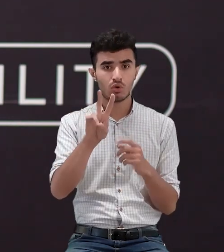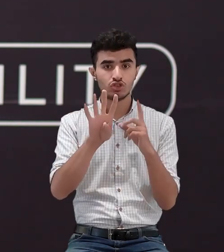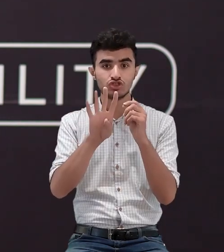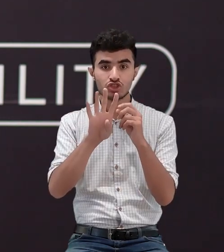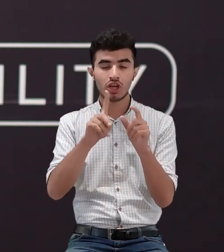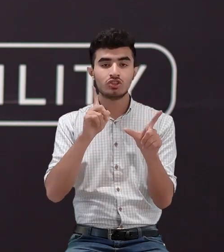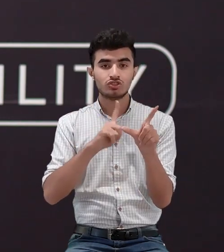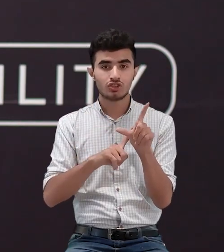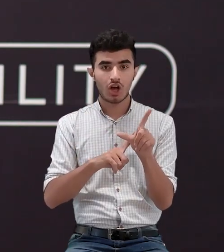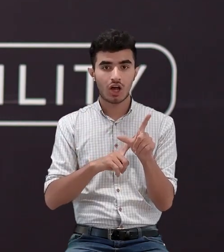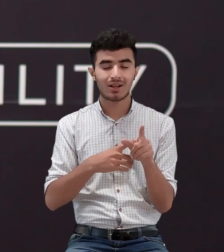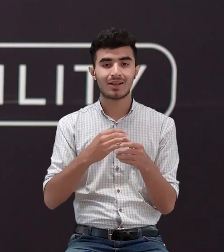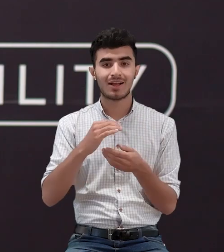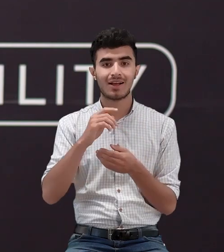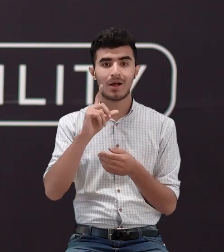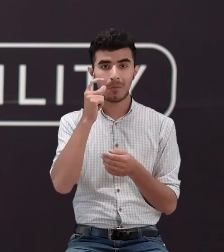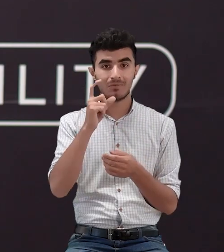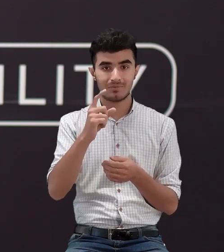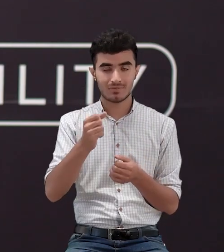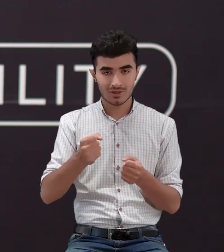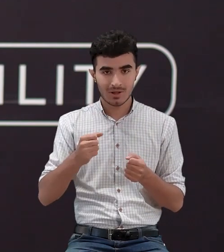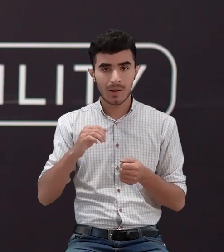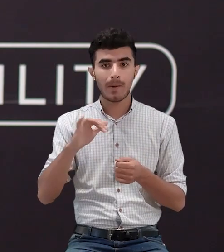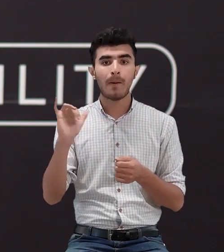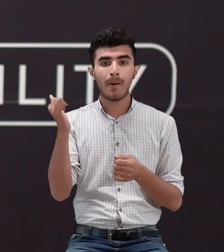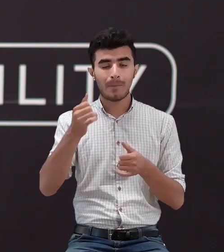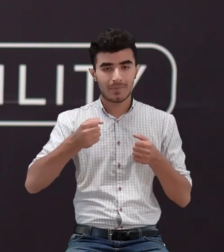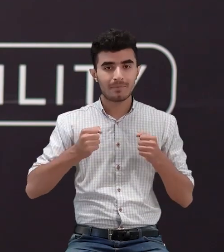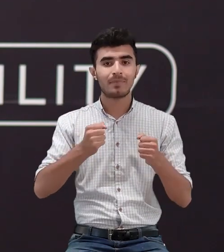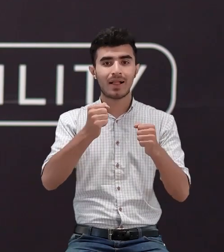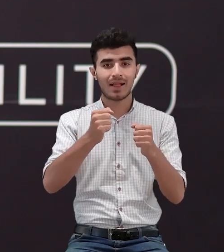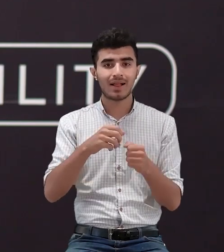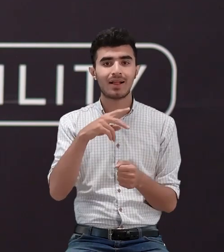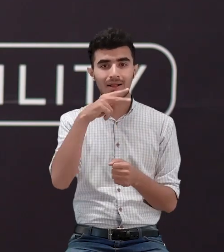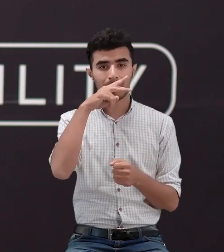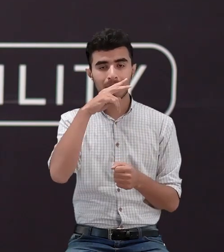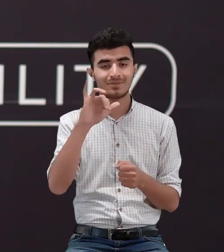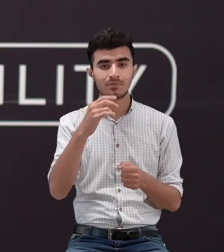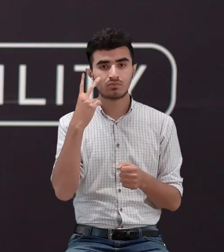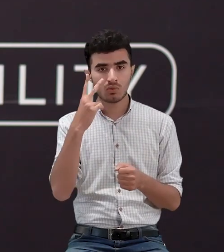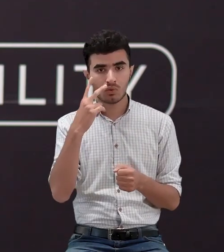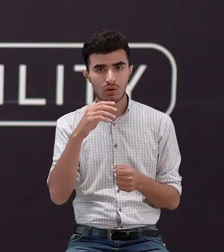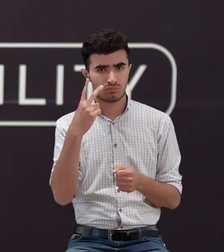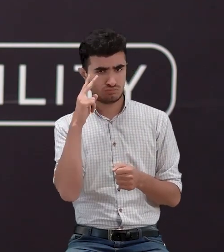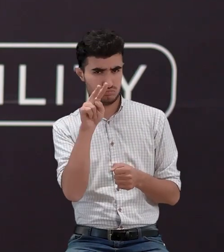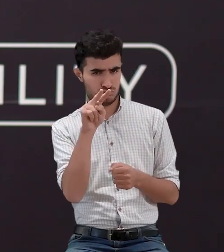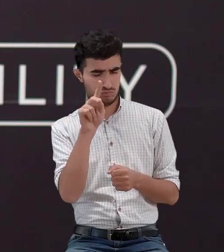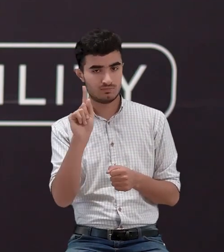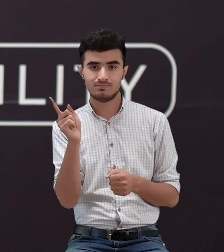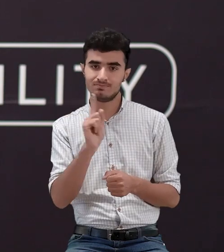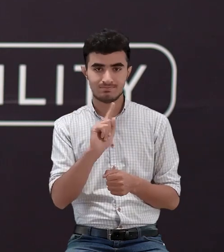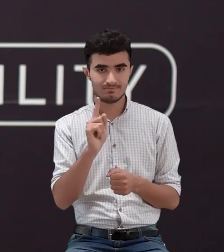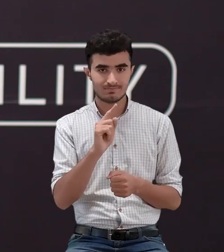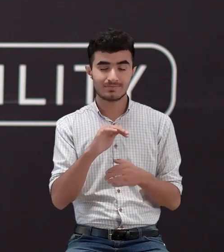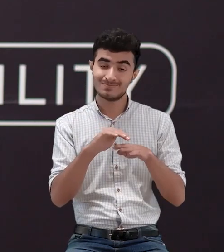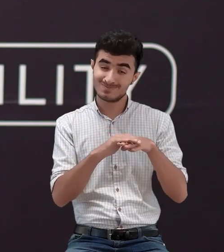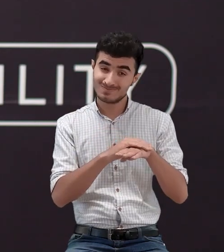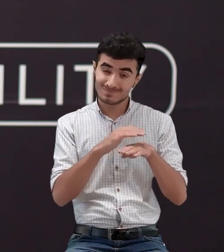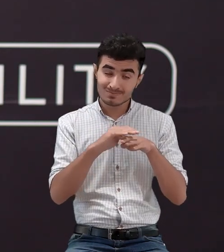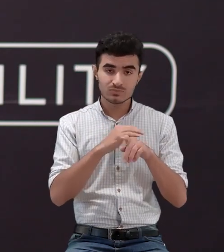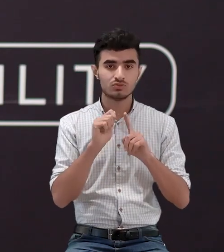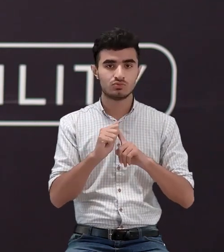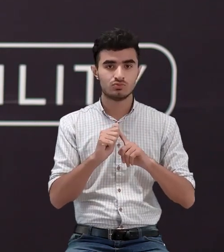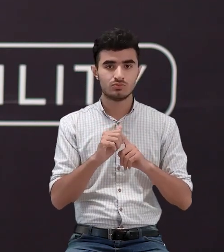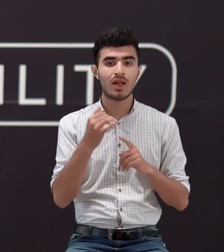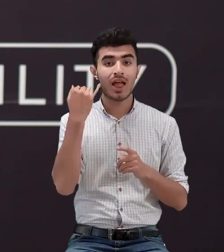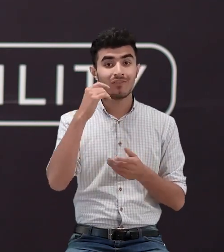آدمی پارک میں جھولا لیتا نظر آئے گا تو آپ نے اس کو گھورنا نہیں ہے, آپ نے اس کو ایک بچے کی طرح ہی دیکھنا ہے. اور اسی طرح اگر بینک میں